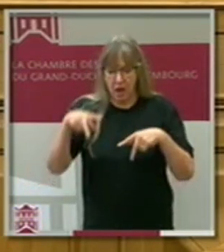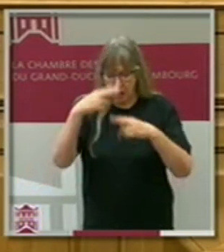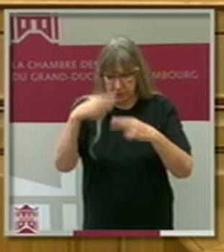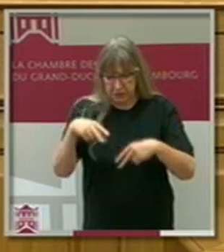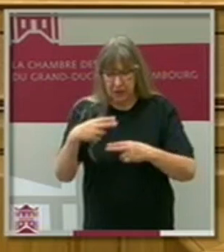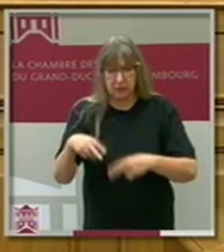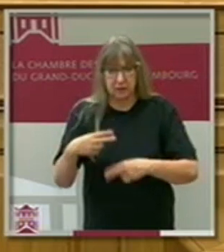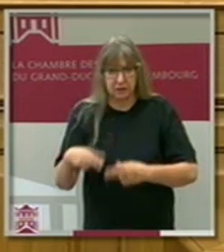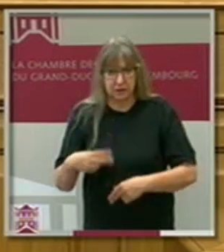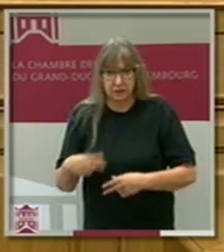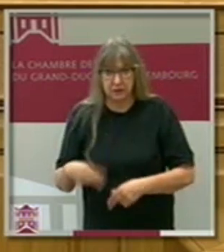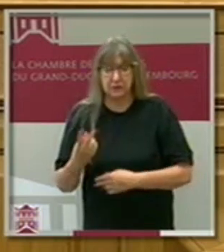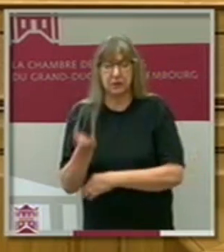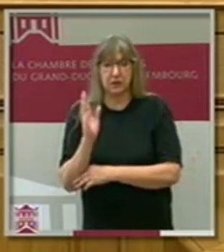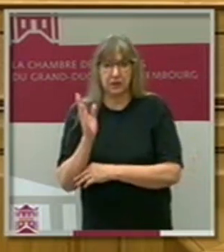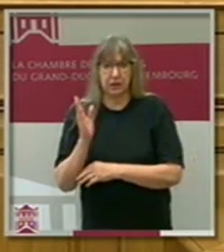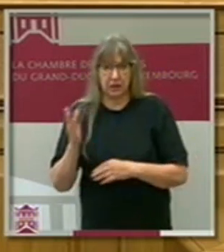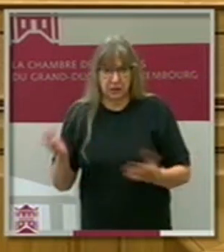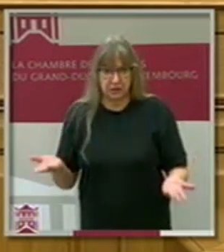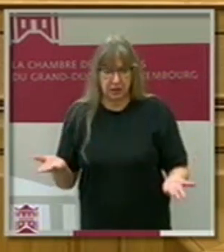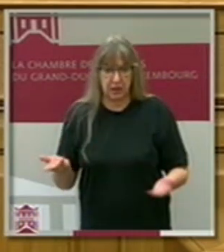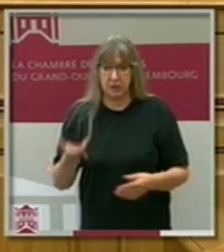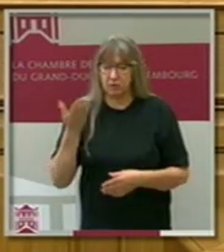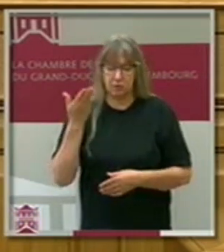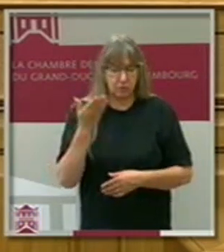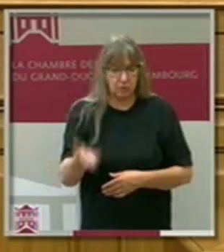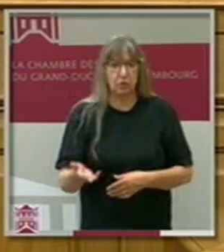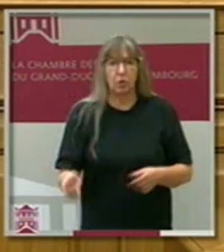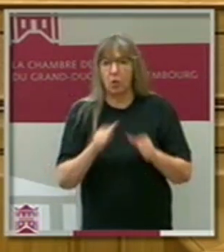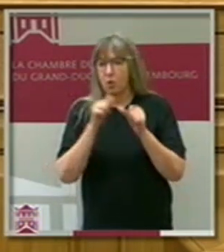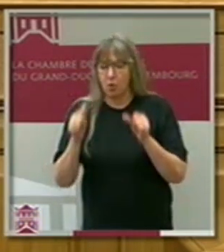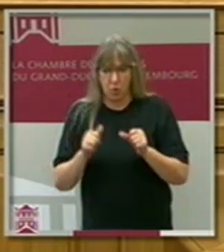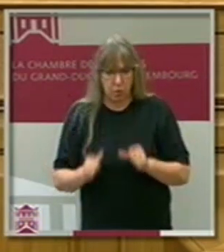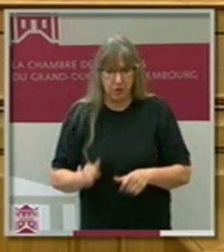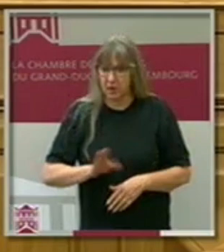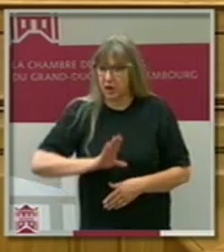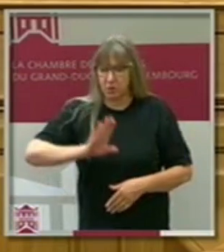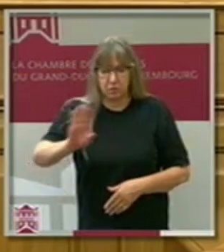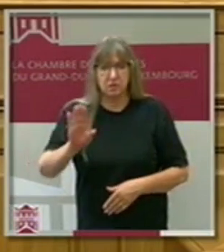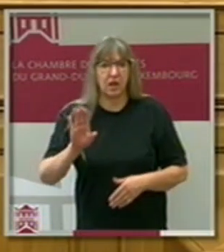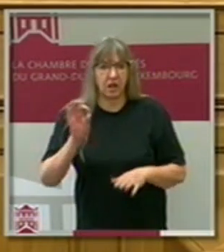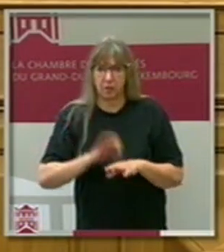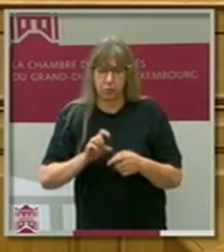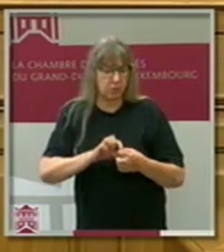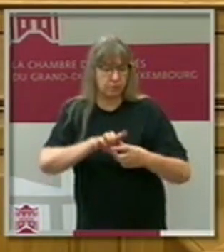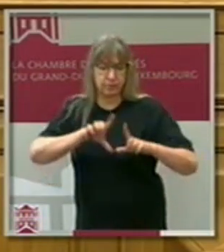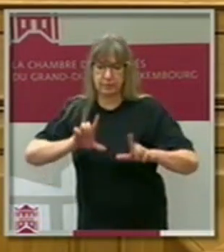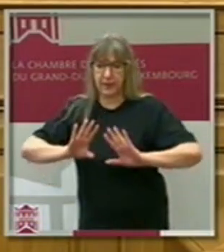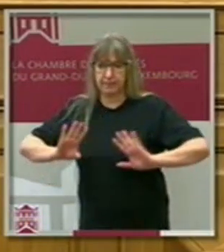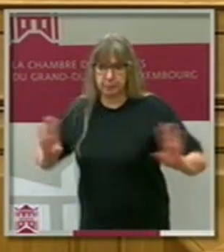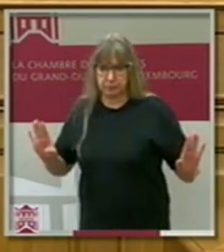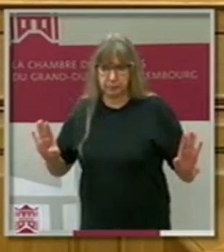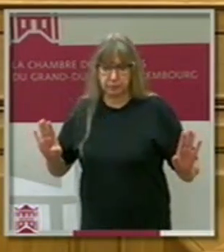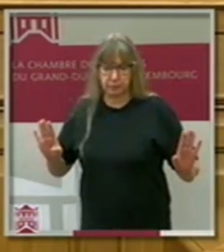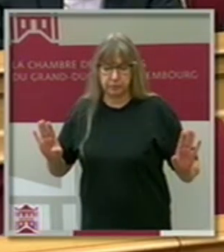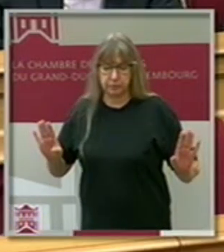dem Modell. Der Staatsminister an seiner Regierung liest sich bewusst für hier an der Chambre über die Probleme, die